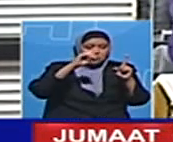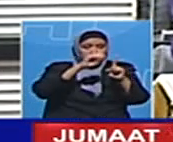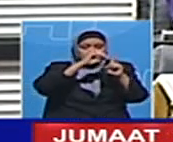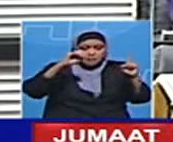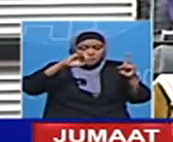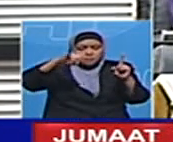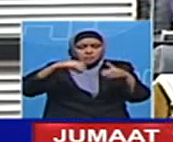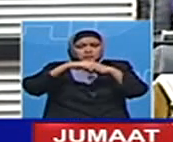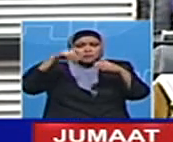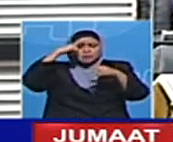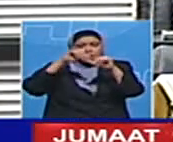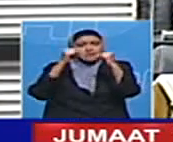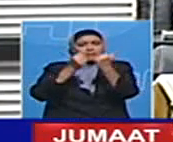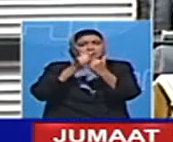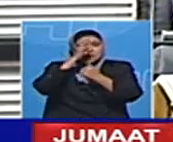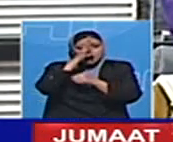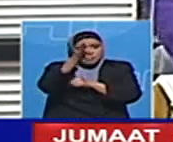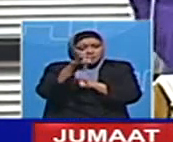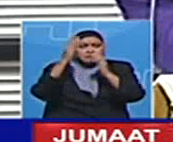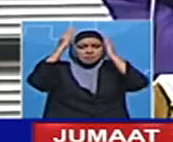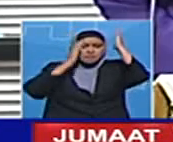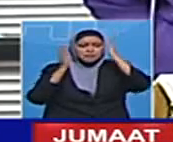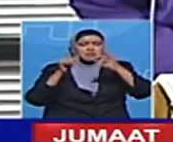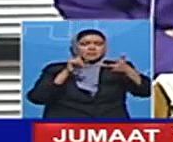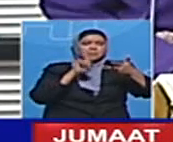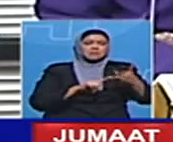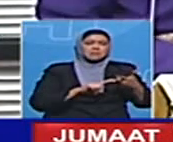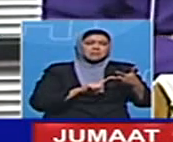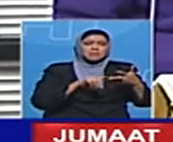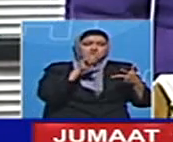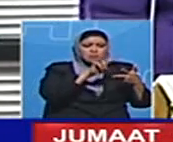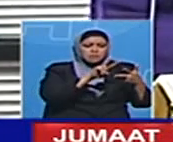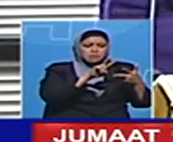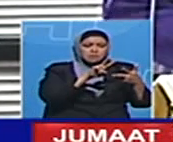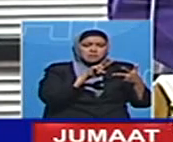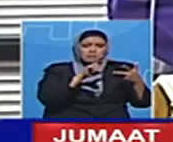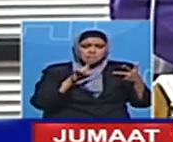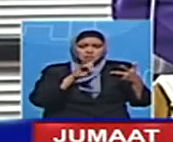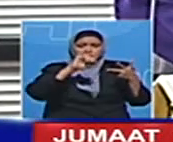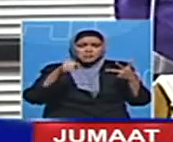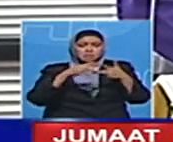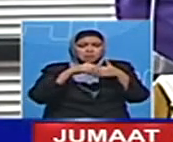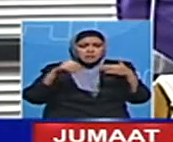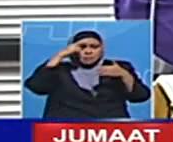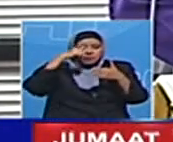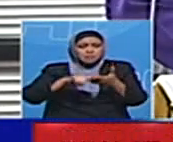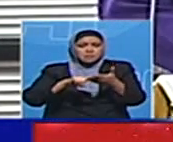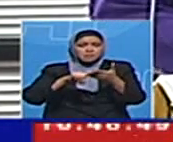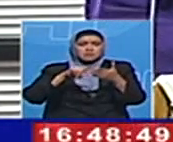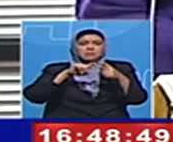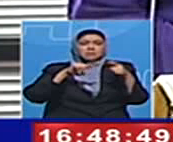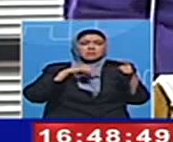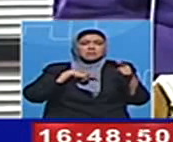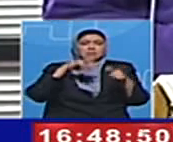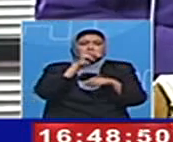Malaysia ketiga r00 juta di bawah skim dana lonjakan teknologi dan inovasi oleh Malaysia